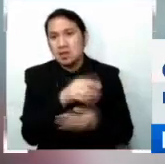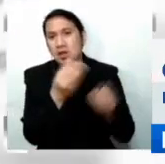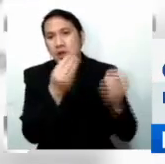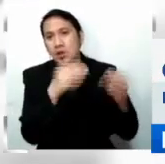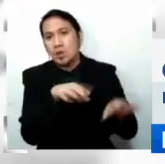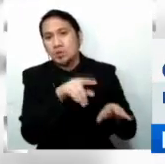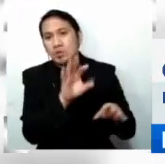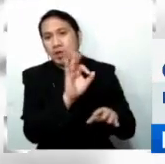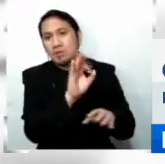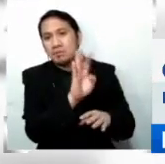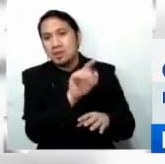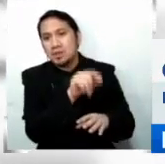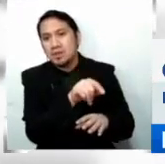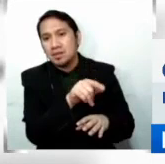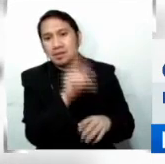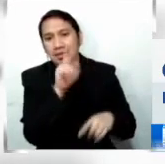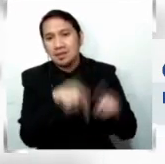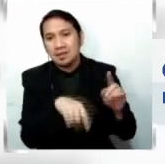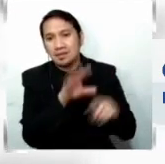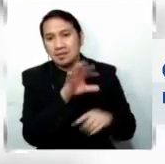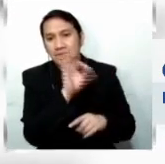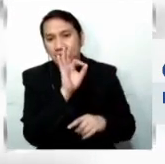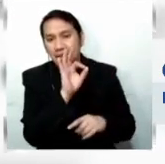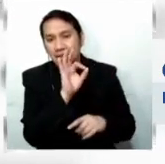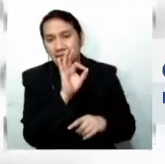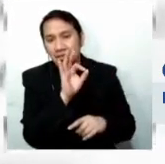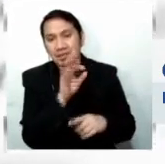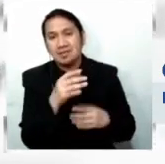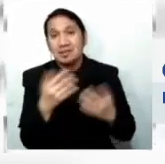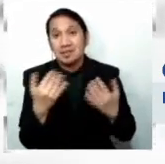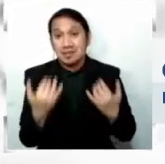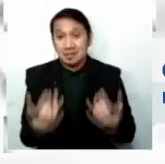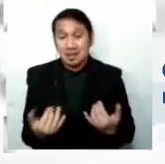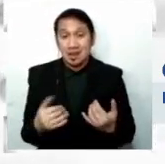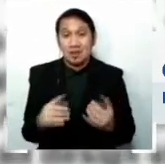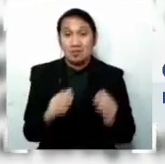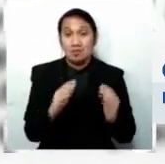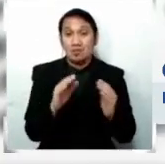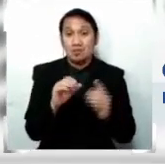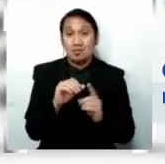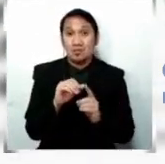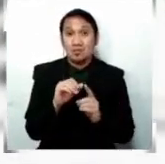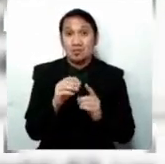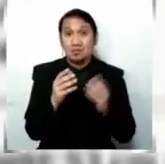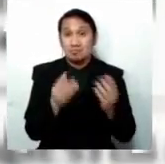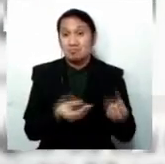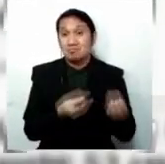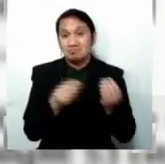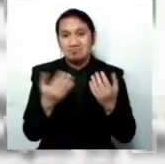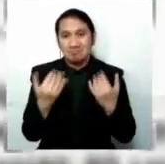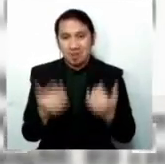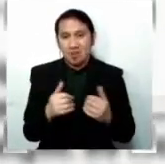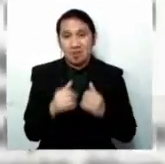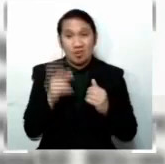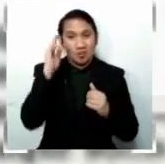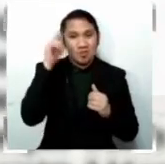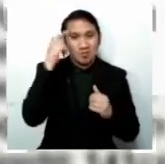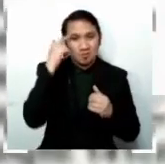social media. At dahil sa sitwasyon, ang City Social Welfare Department na ang nagbigay ng oxygen tank sa